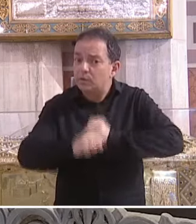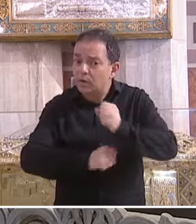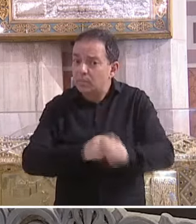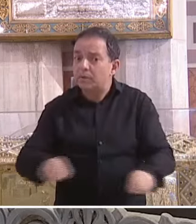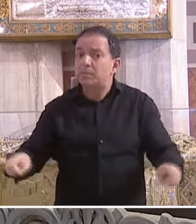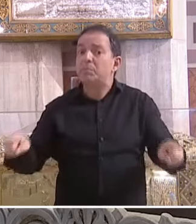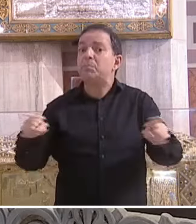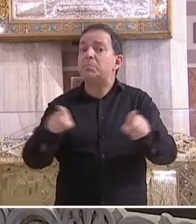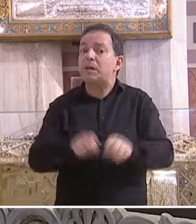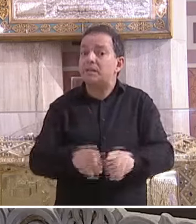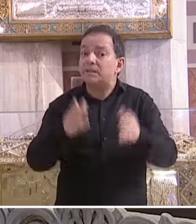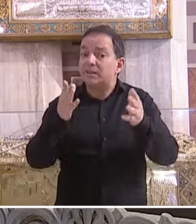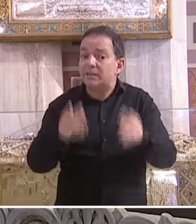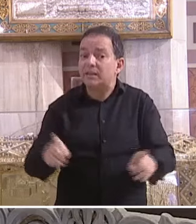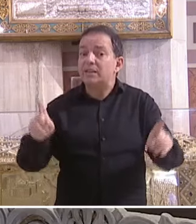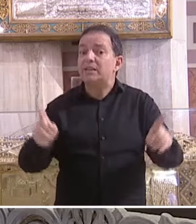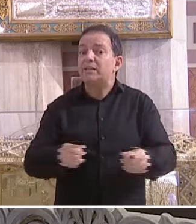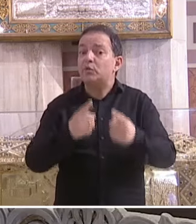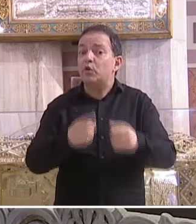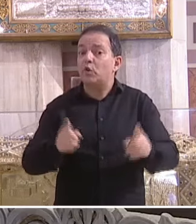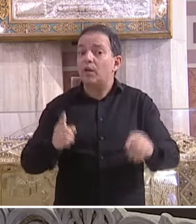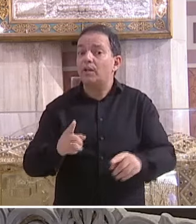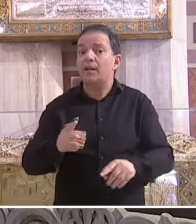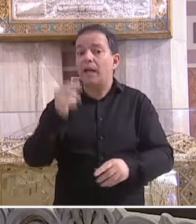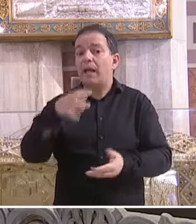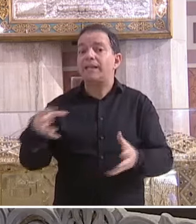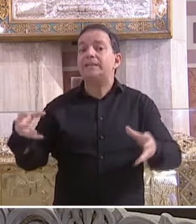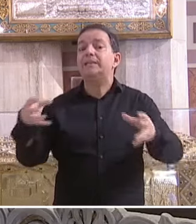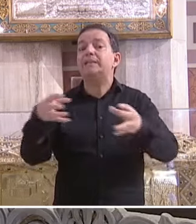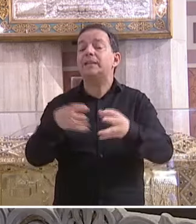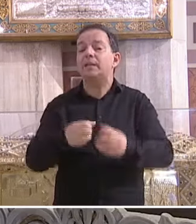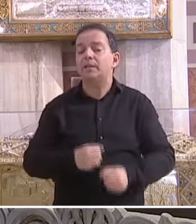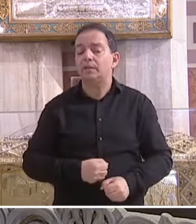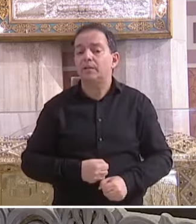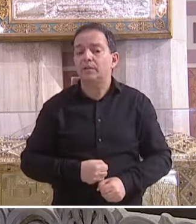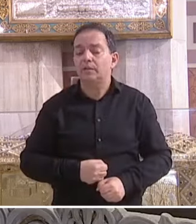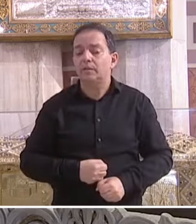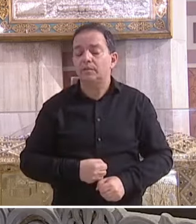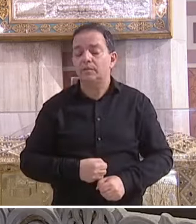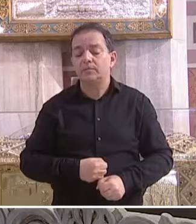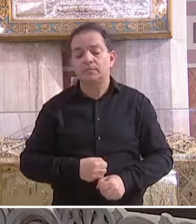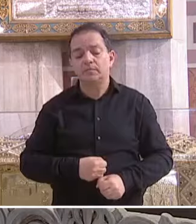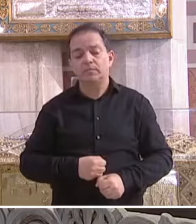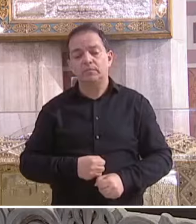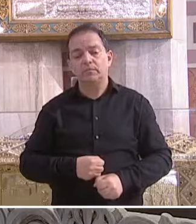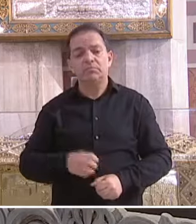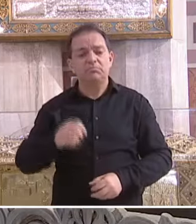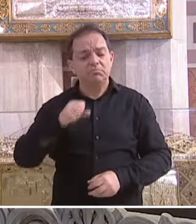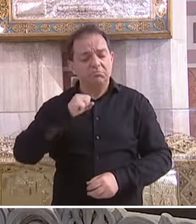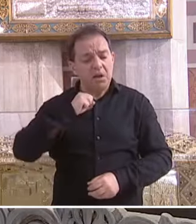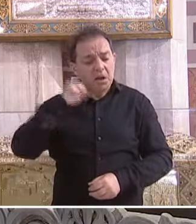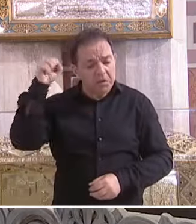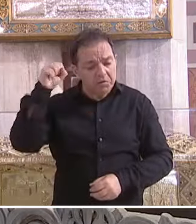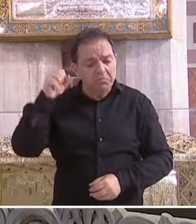μαζί με τον υμνογράφο της Εκκλησίας. Εν αγχώνει καν